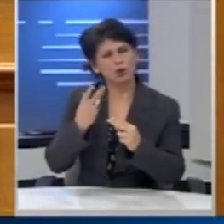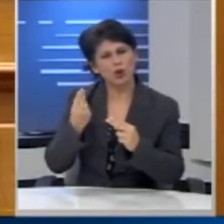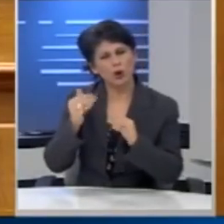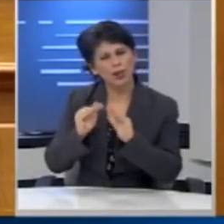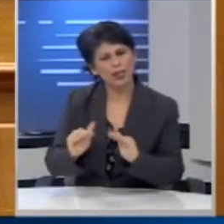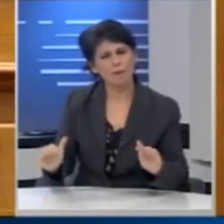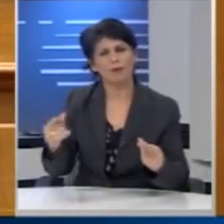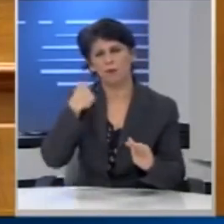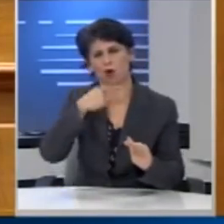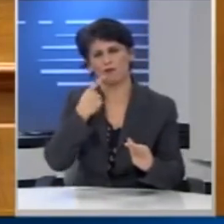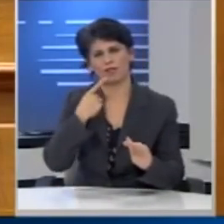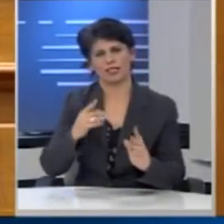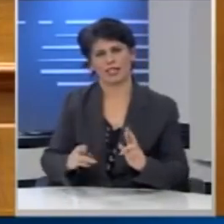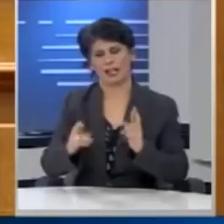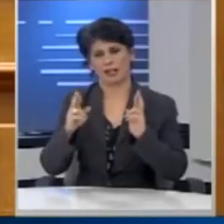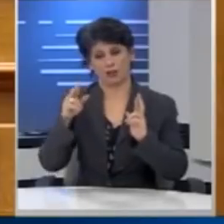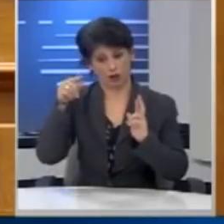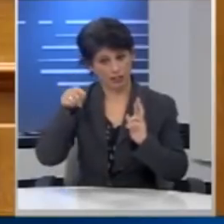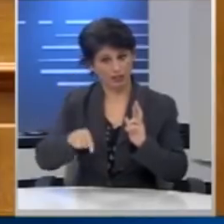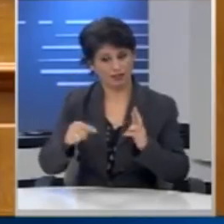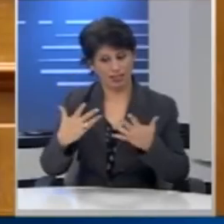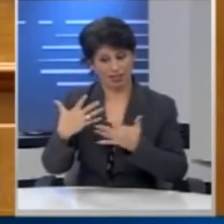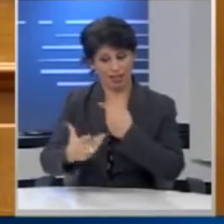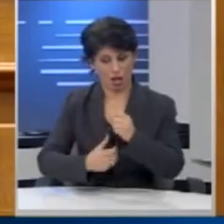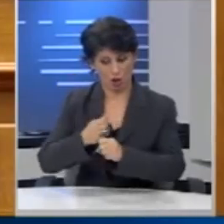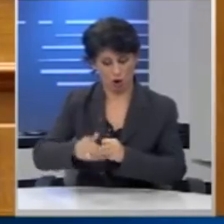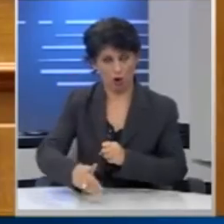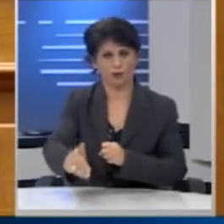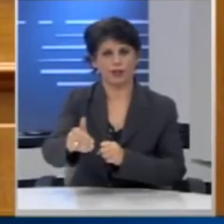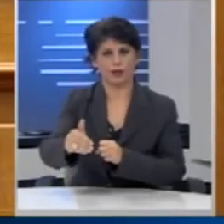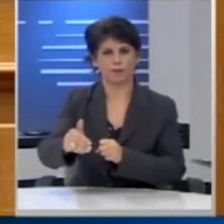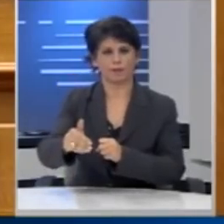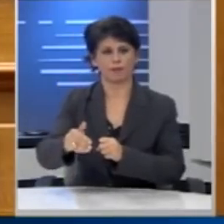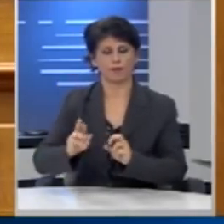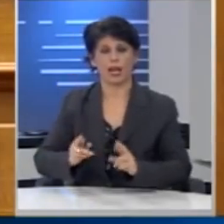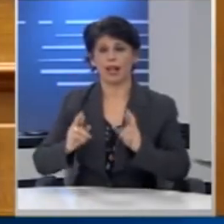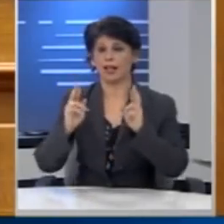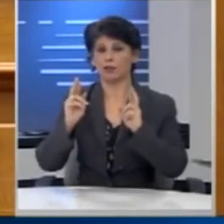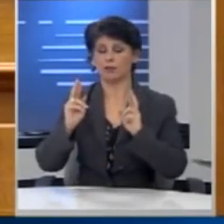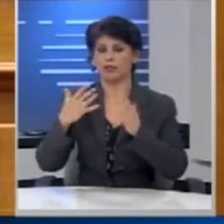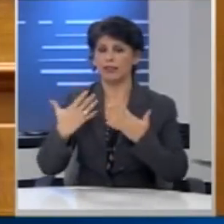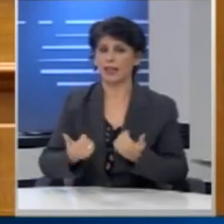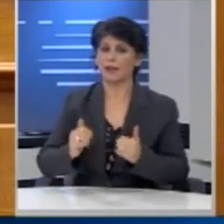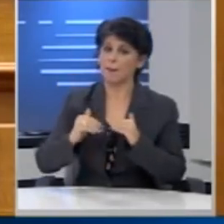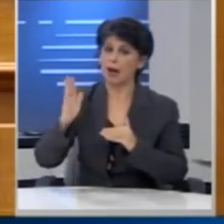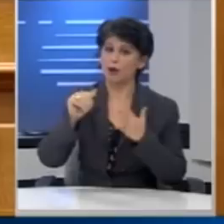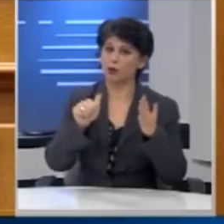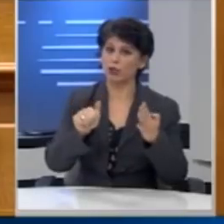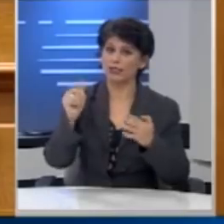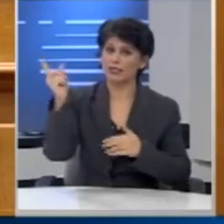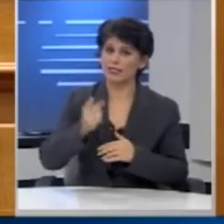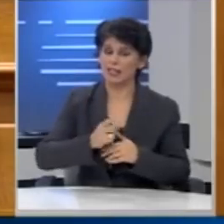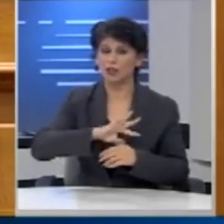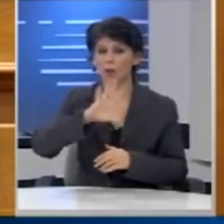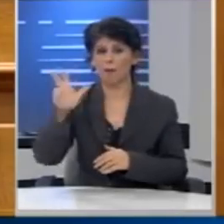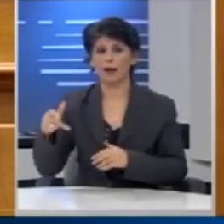ενέργειας, ώστε σε αυτήν τη δεκαετία οι ανανεώσιμες πηγές να ξεπεράσουν το 60%